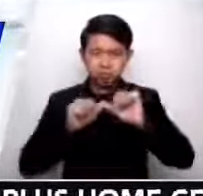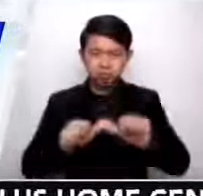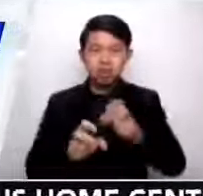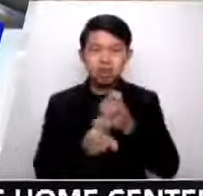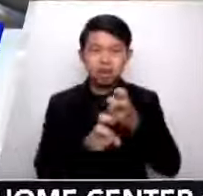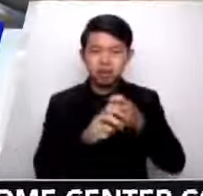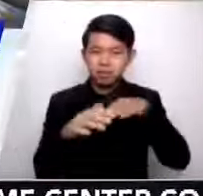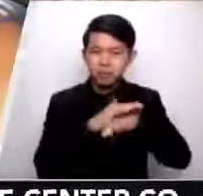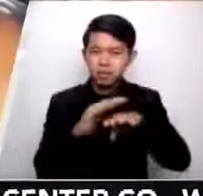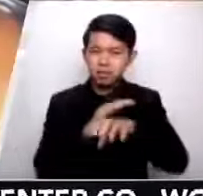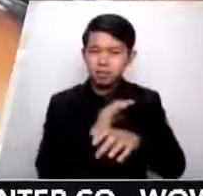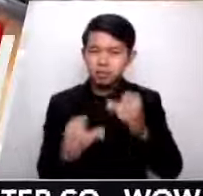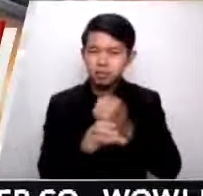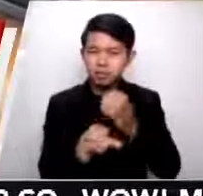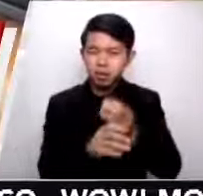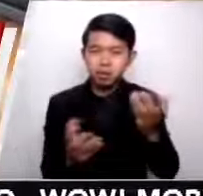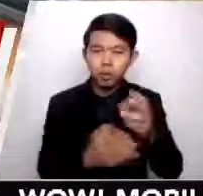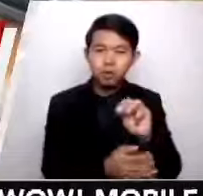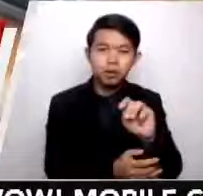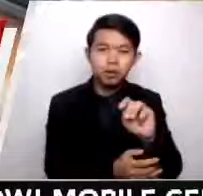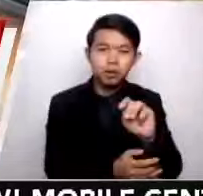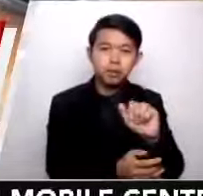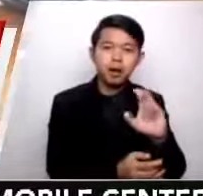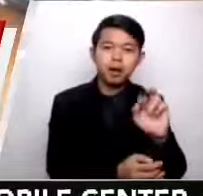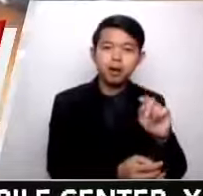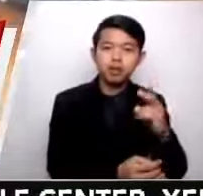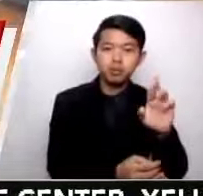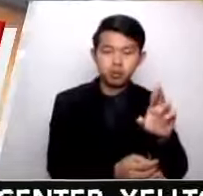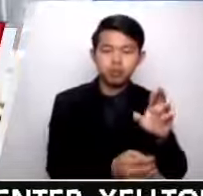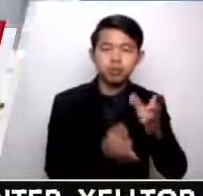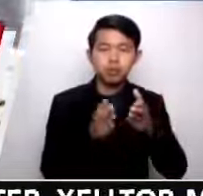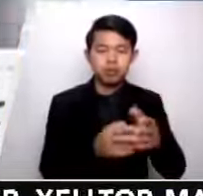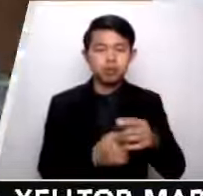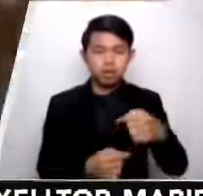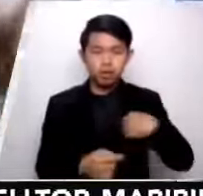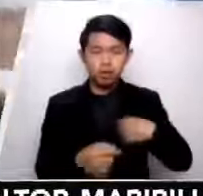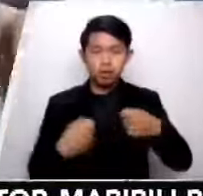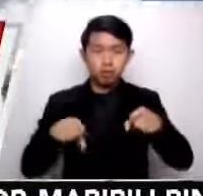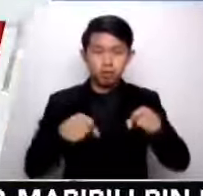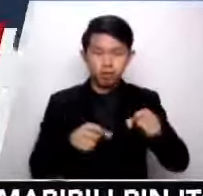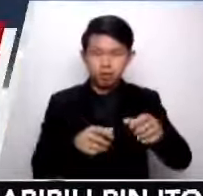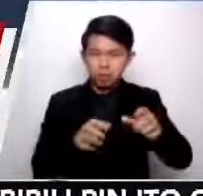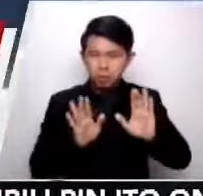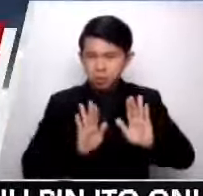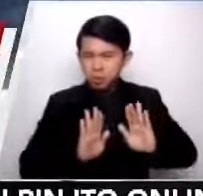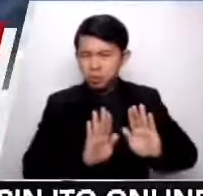Highway. Tinulak ko yung motor. Pagdating ko dito, ayaw mandar. Hirap din, mahalim.